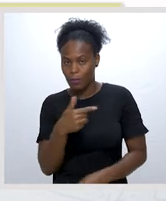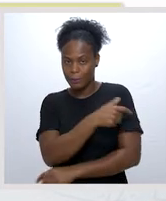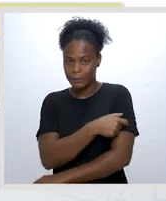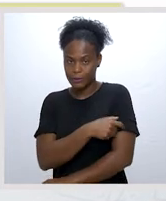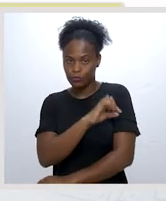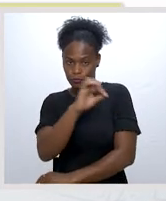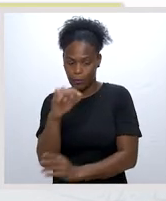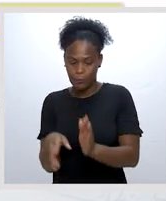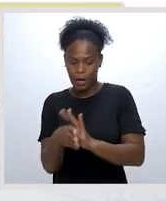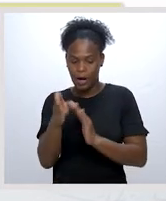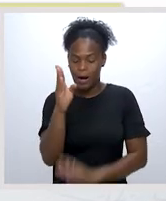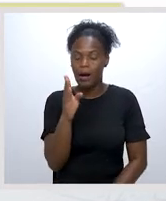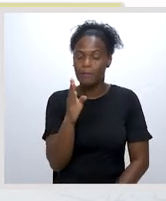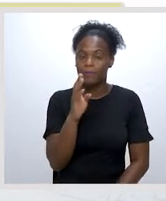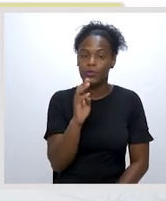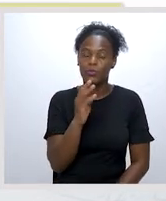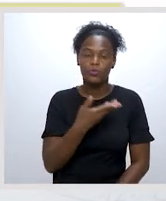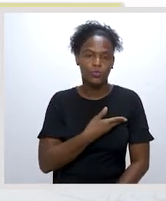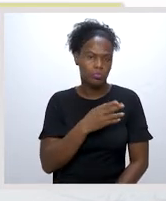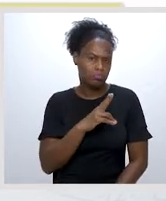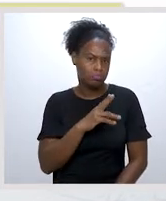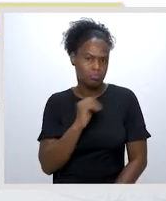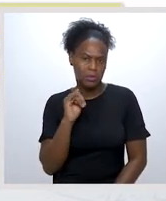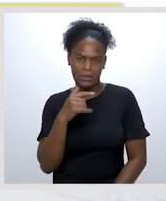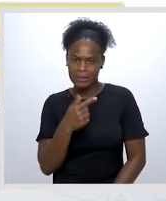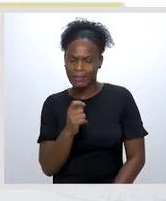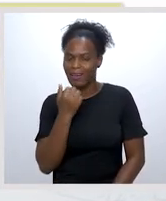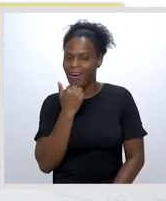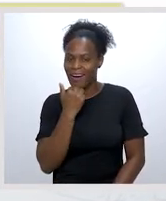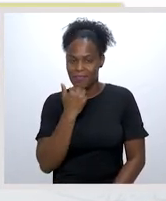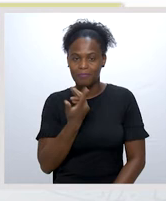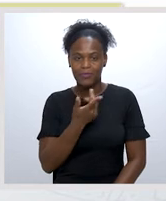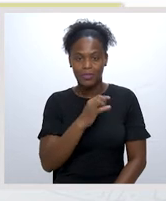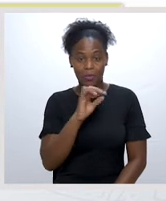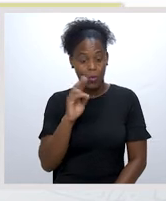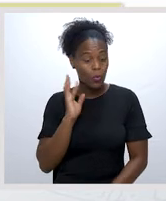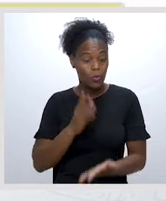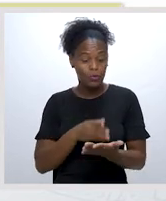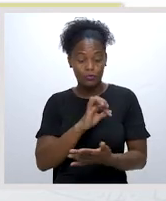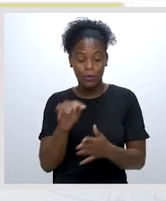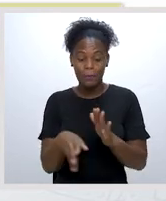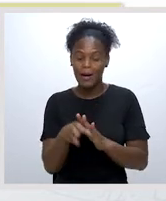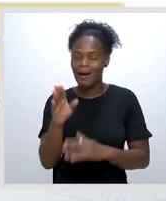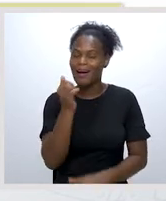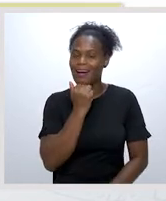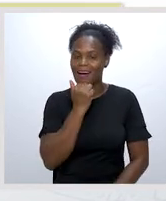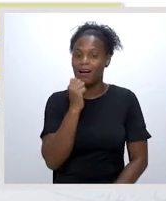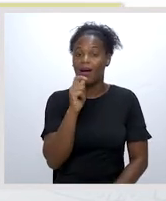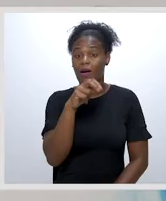Vous repartirez du site enchanté. Dernière phrase, vous en repartirez